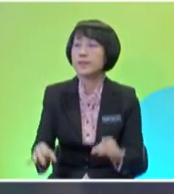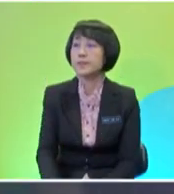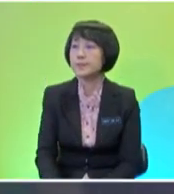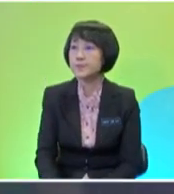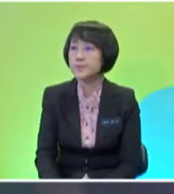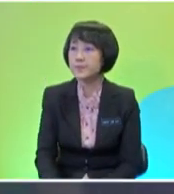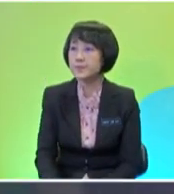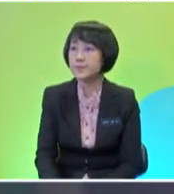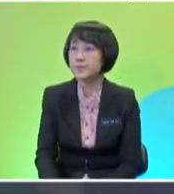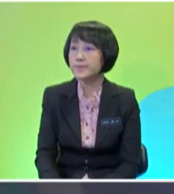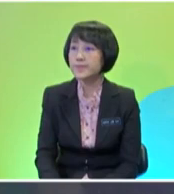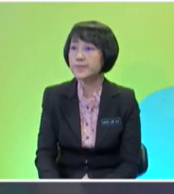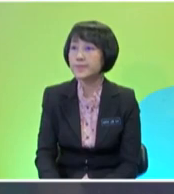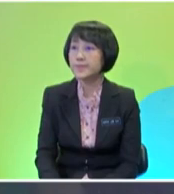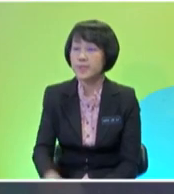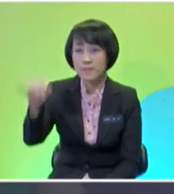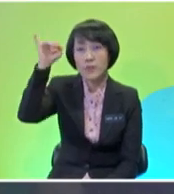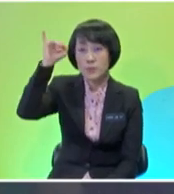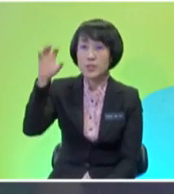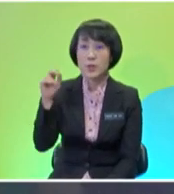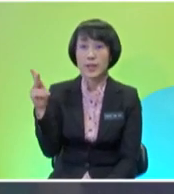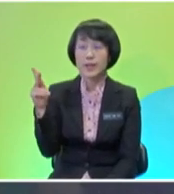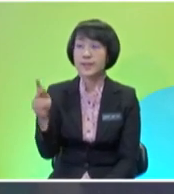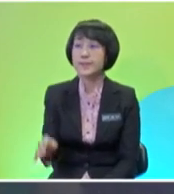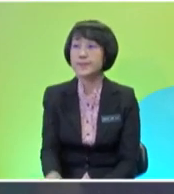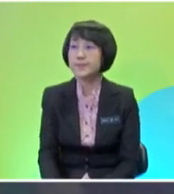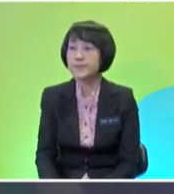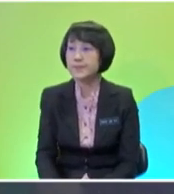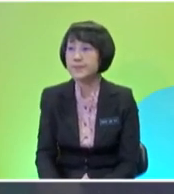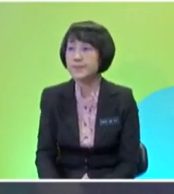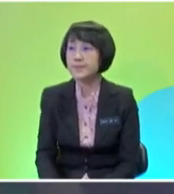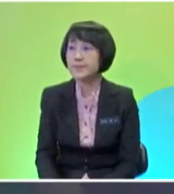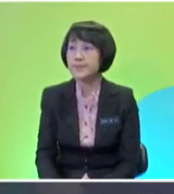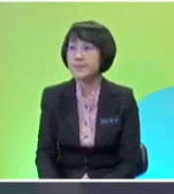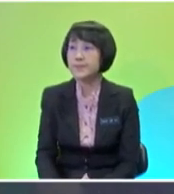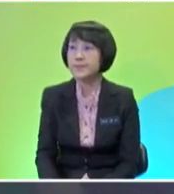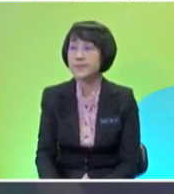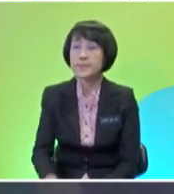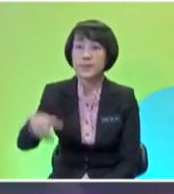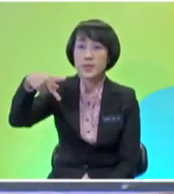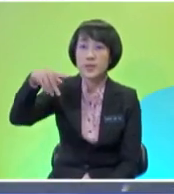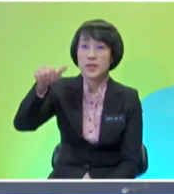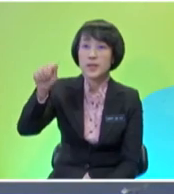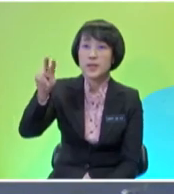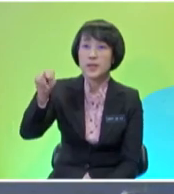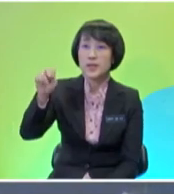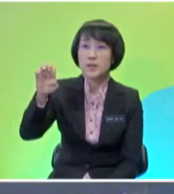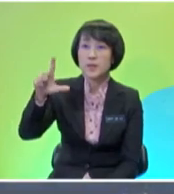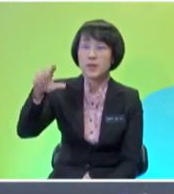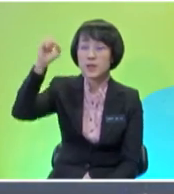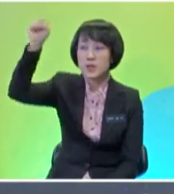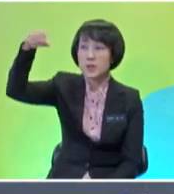cikgu, macam Ifan sekarang dah okey ke? Okey, setakat ni Ifan punya okey dah. Okey, cuma yang panel solar tu Ifan boleh gunakan pistol perekat